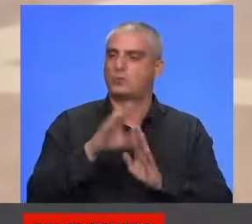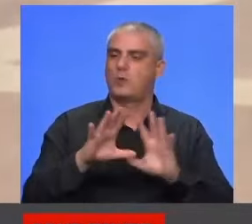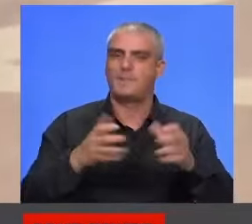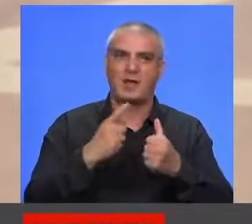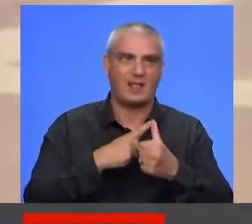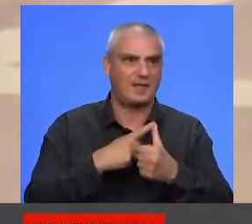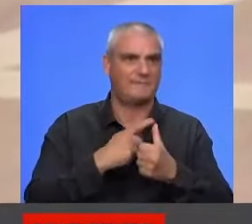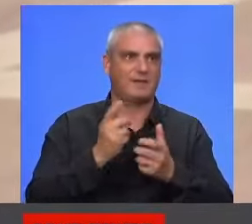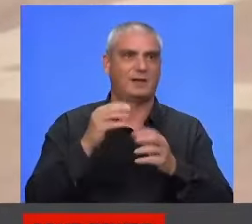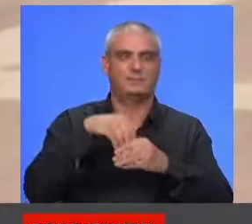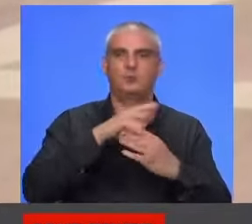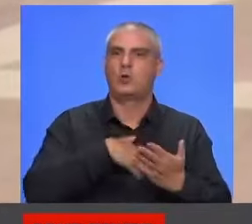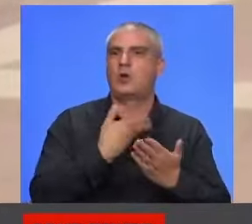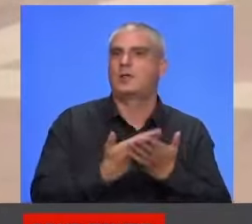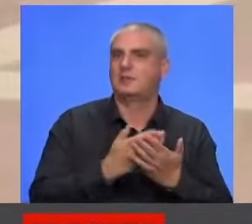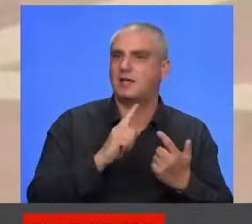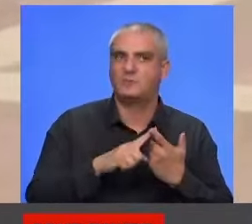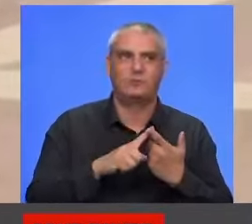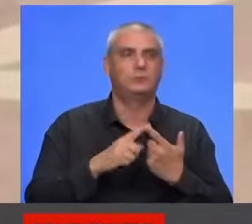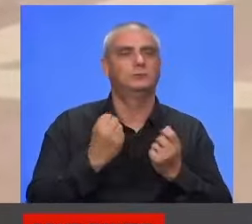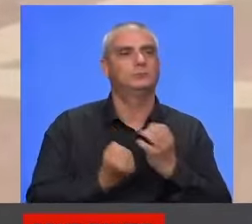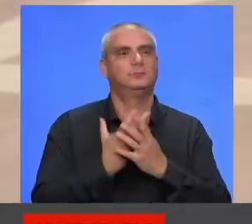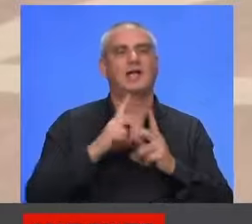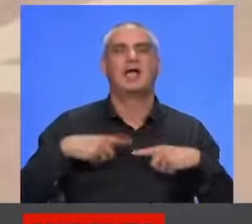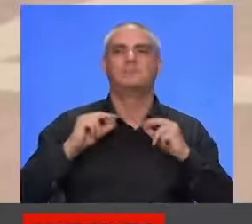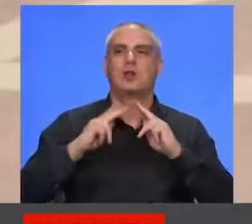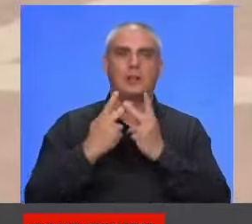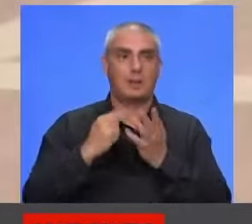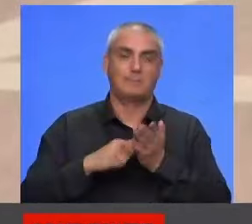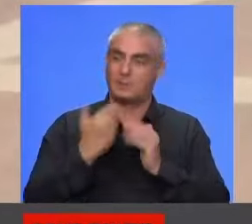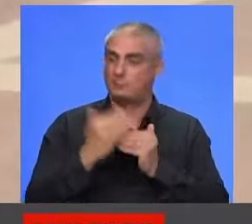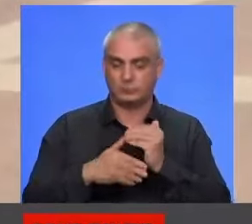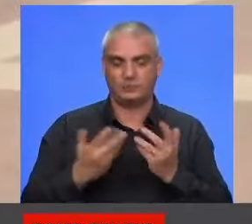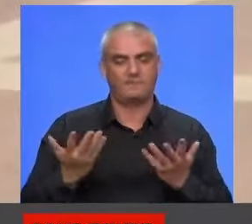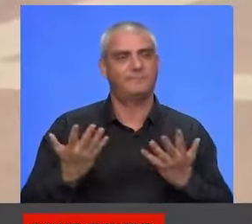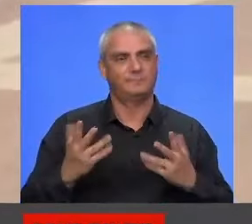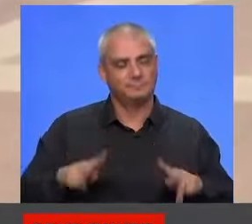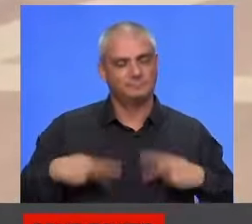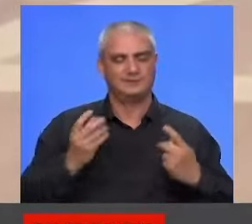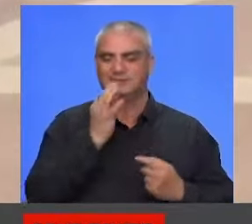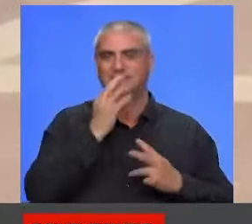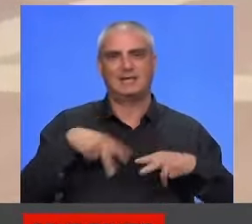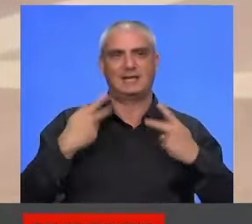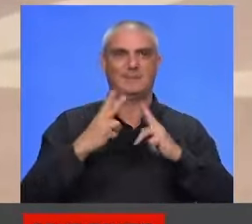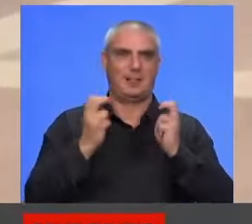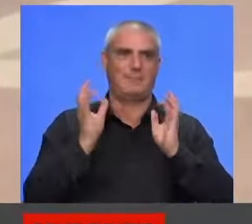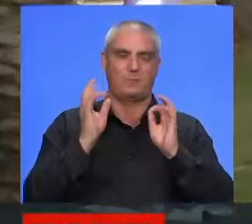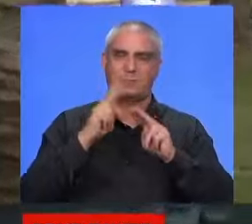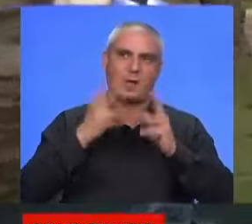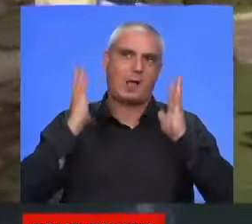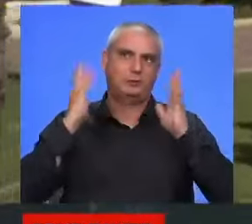זה במסגרות התנדבותיות, יוצרים חיים של קהילה, והמטרה היא בסופו של דבר להכניס מחדש את הרוח הצעירה לעיר, במיוחד אחרי הטרגדיה הנוראית